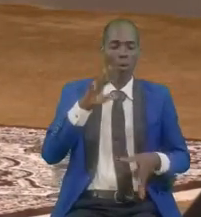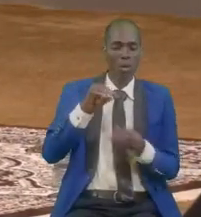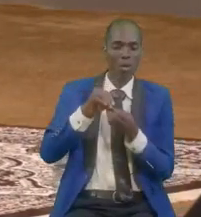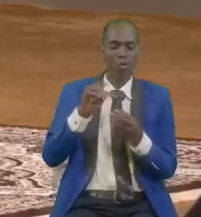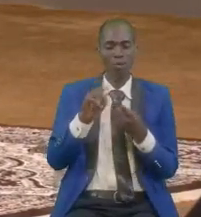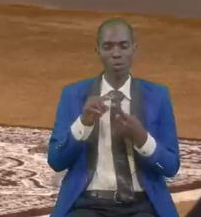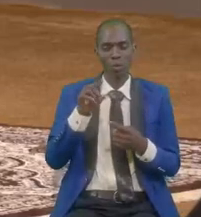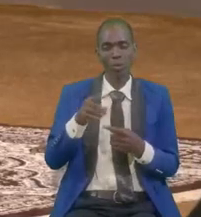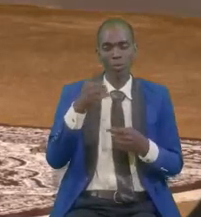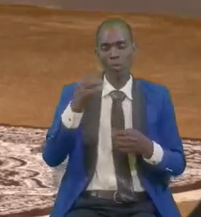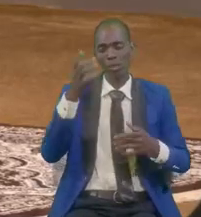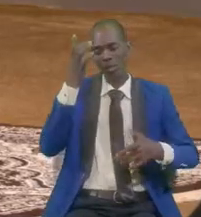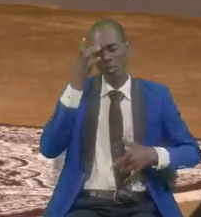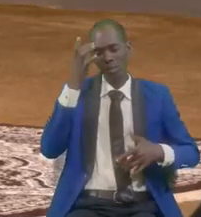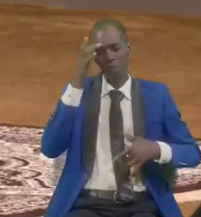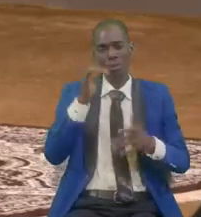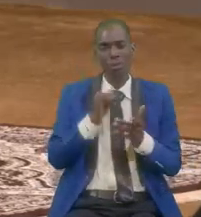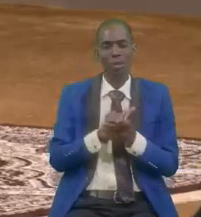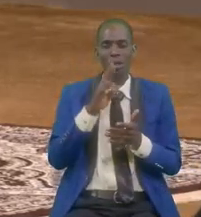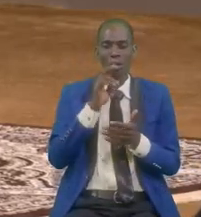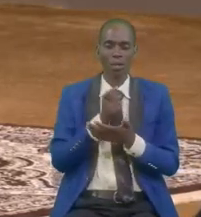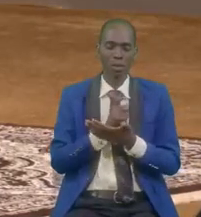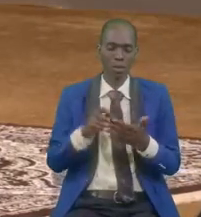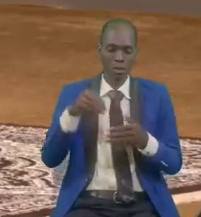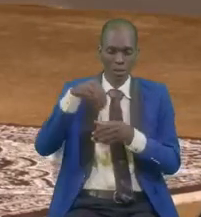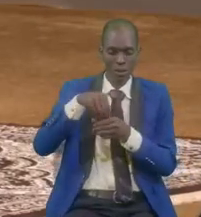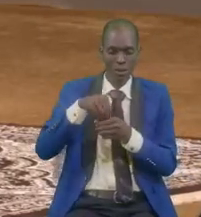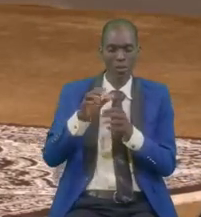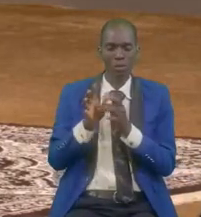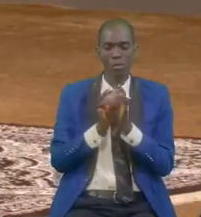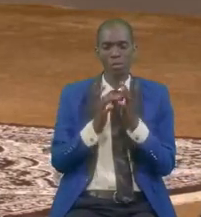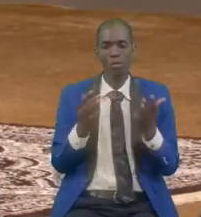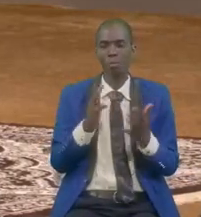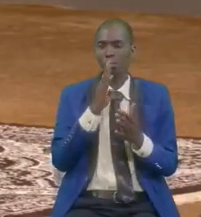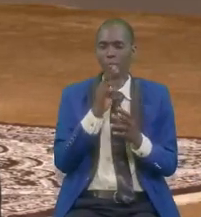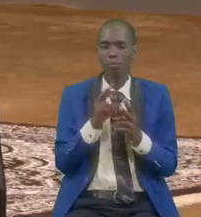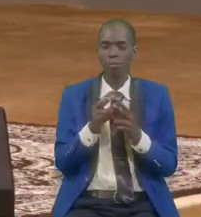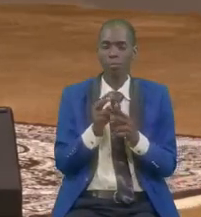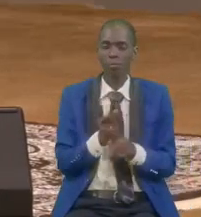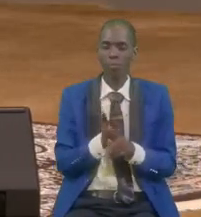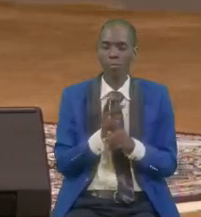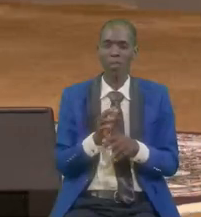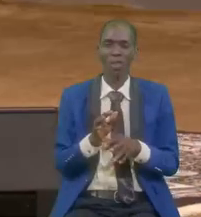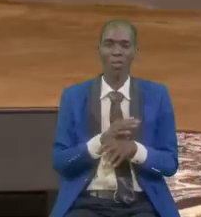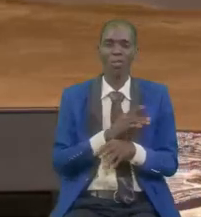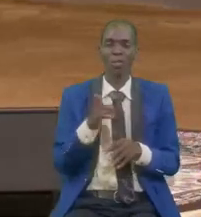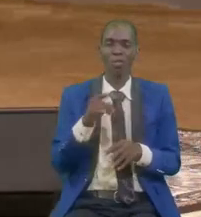fléaux qui sont écrits dans ce livre. Soyez prudents.